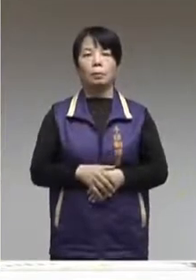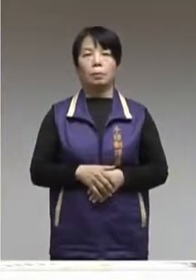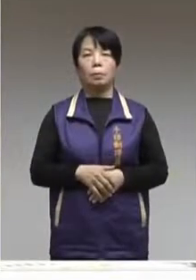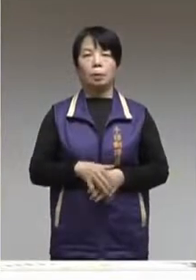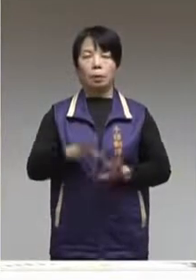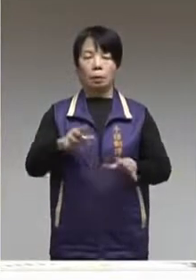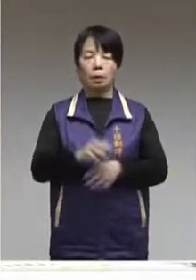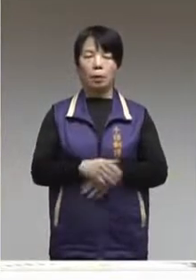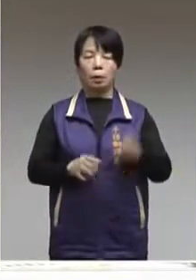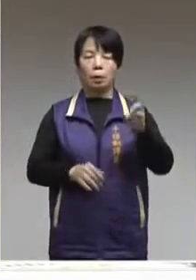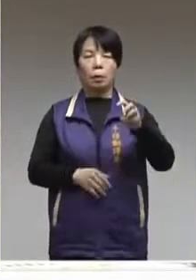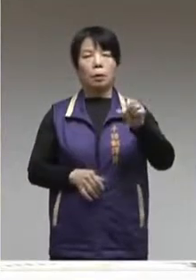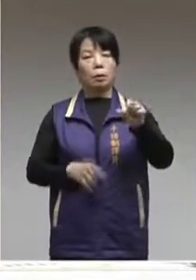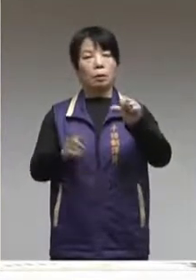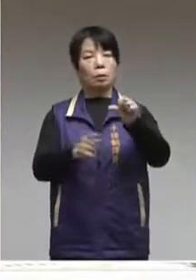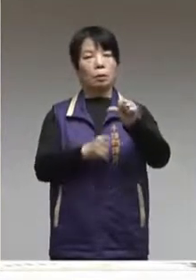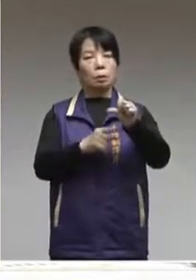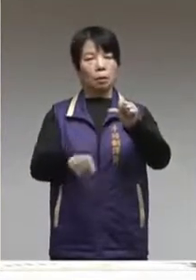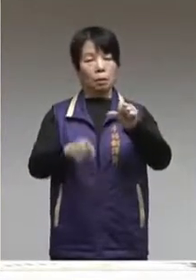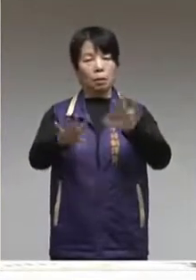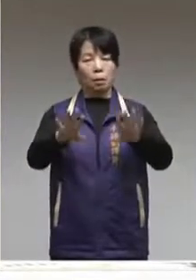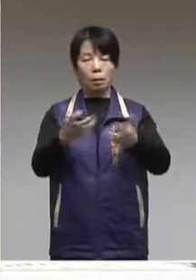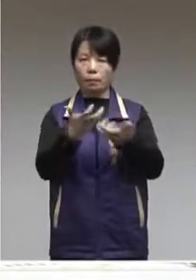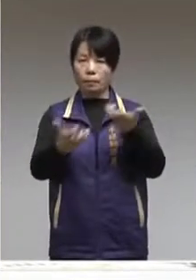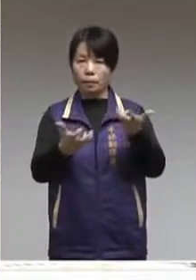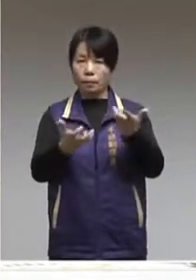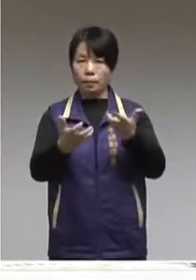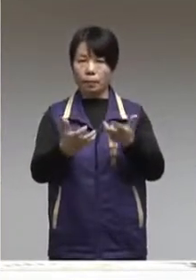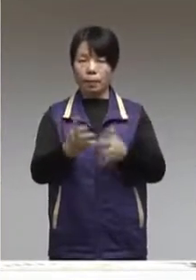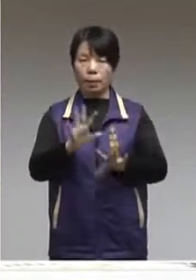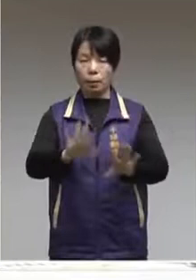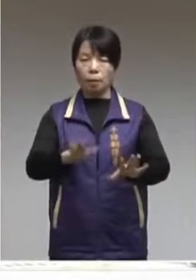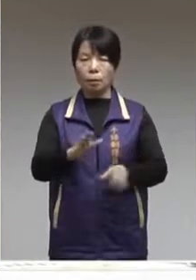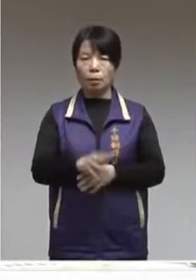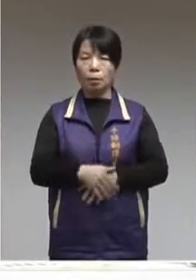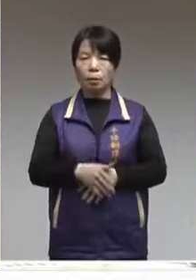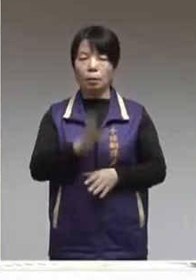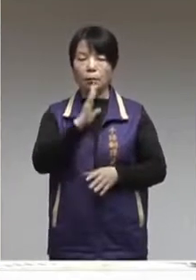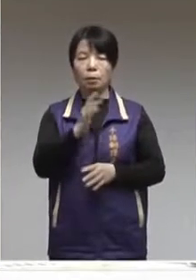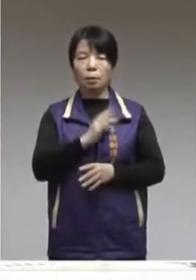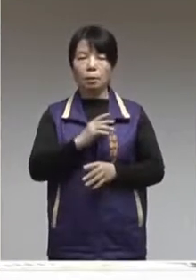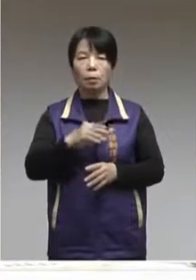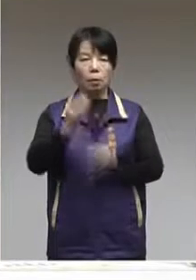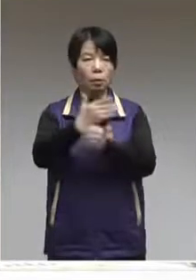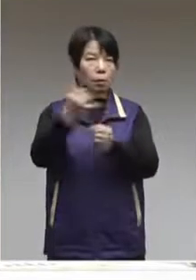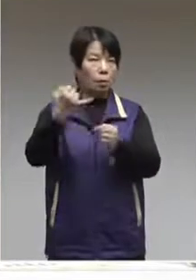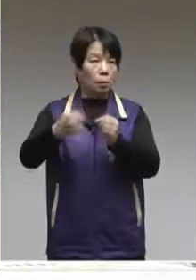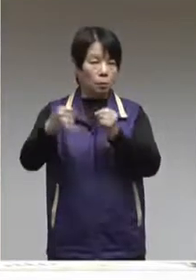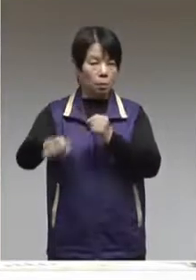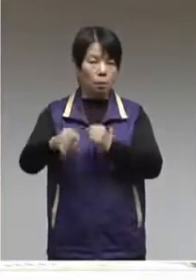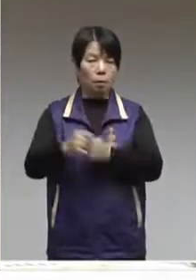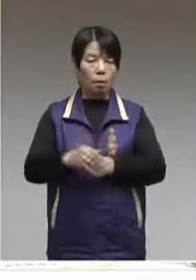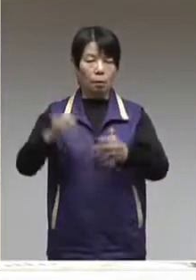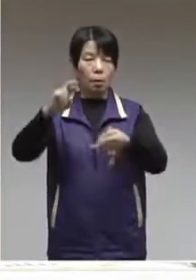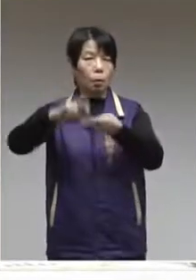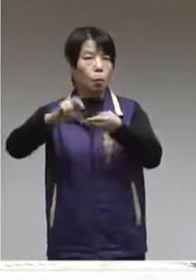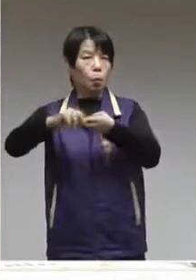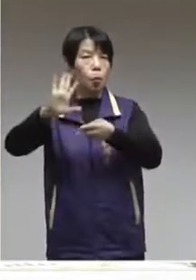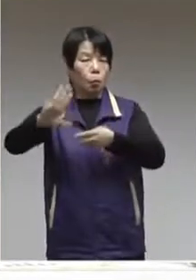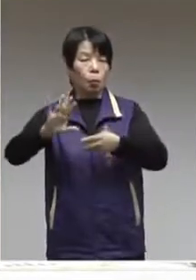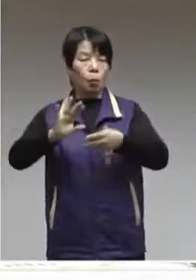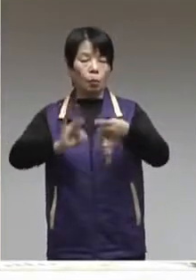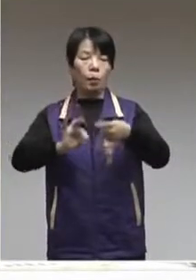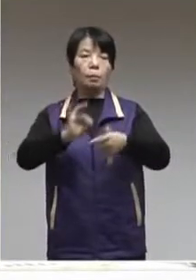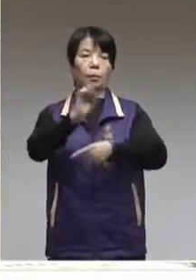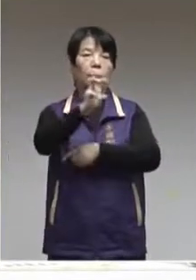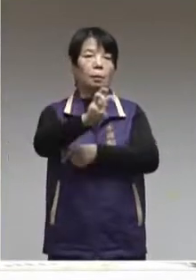这个35的统计方式是分母是旗津的户籍人口。这个是统计，好，但是我